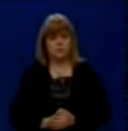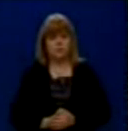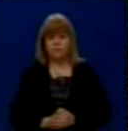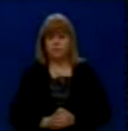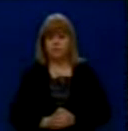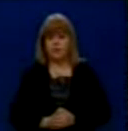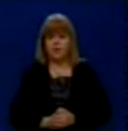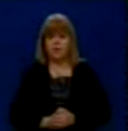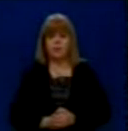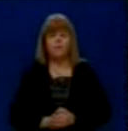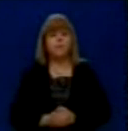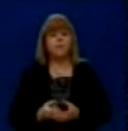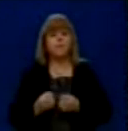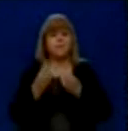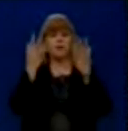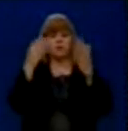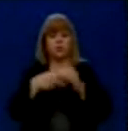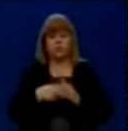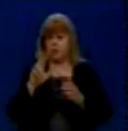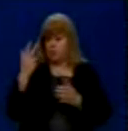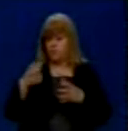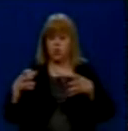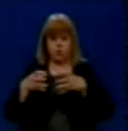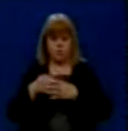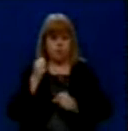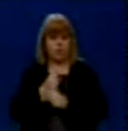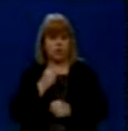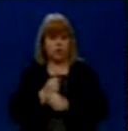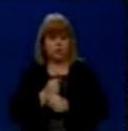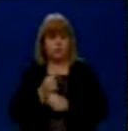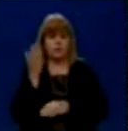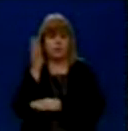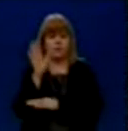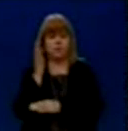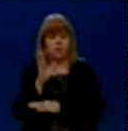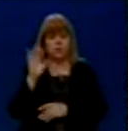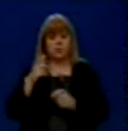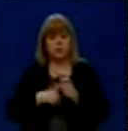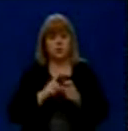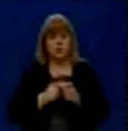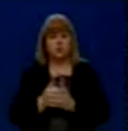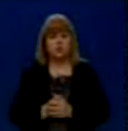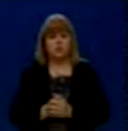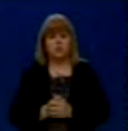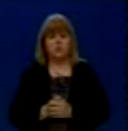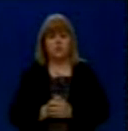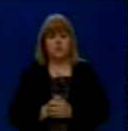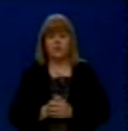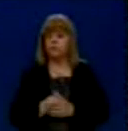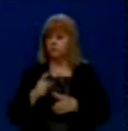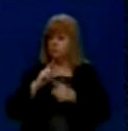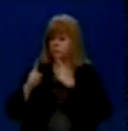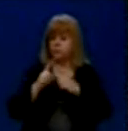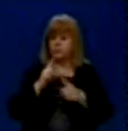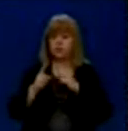Në pranverën e vitit 2013, ne kemi krijuar një grup të përbashkët punues me përfaqësues të organizatave të shoqërisë civile për të